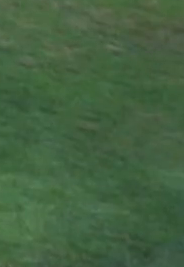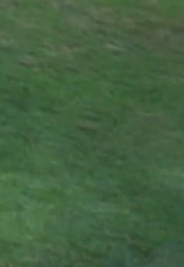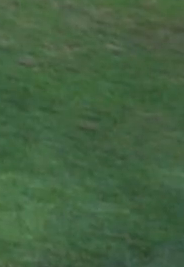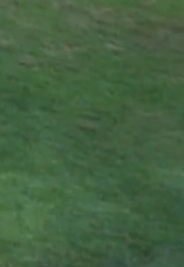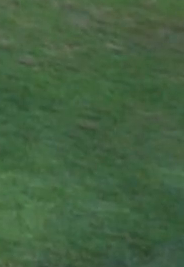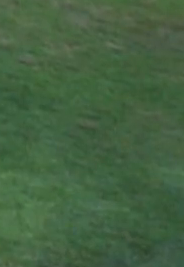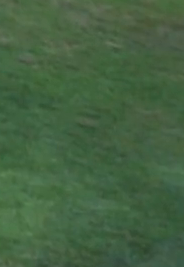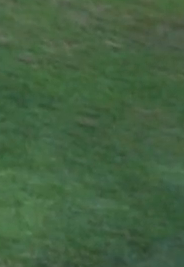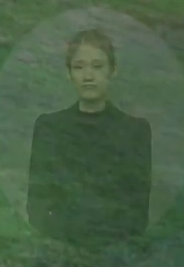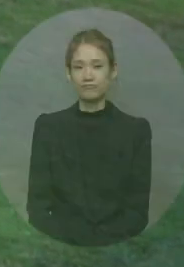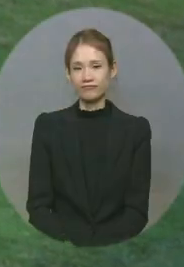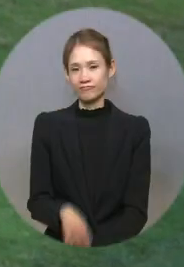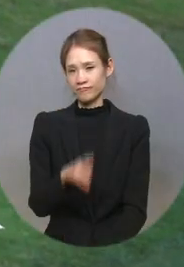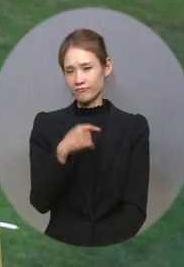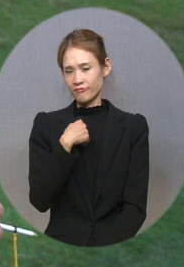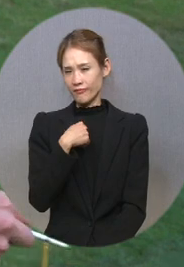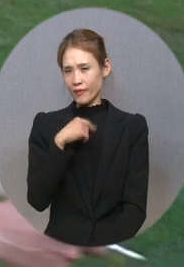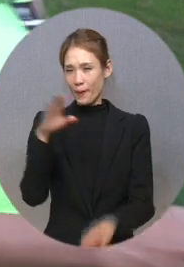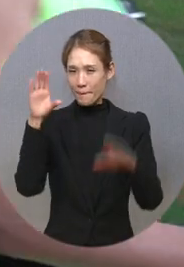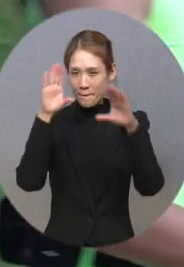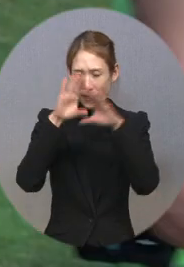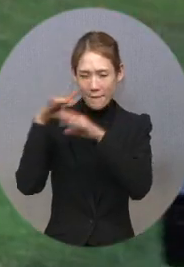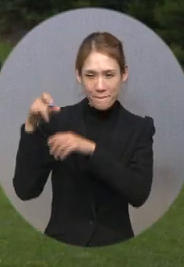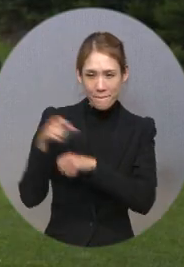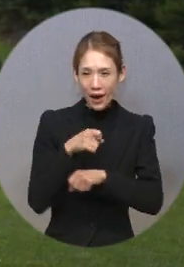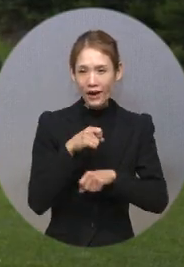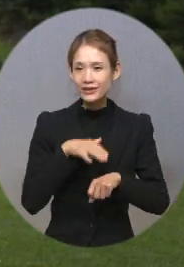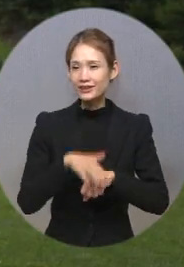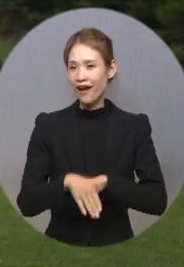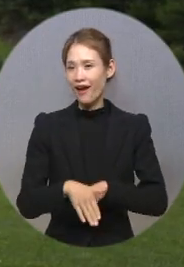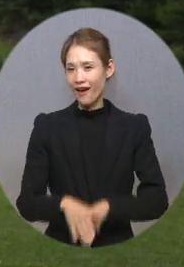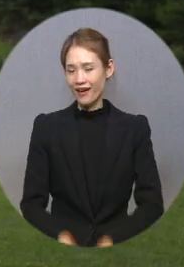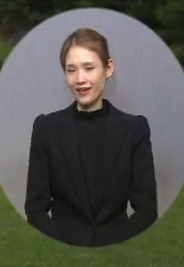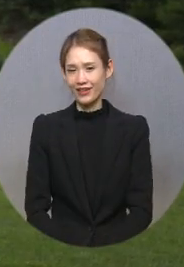이 사람 야간 골프 체질인가? 이 어? 사람